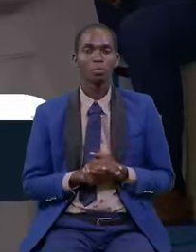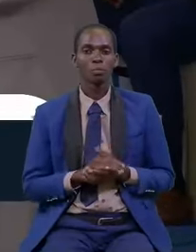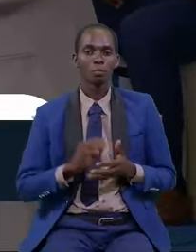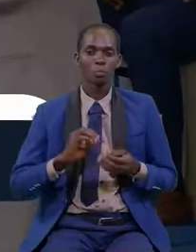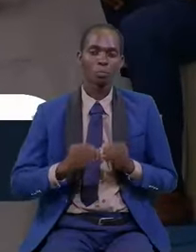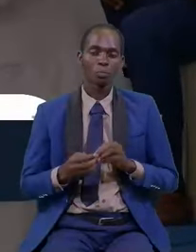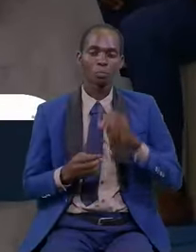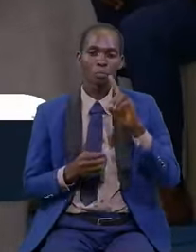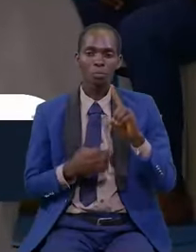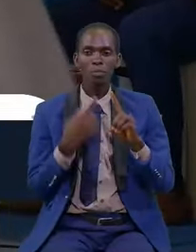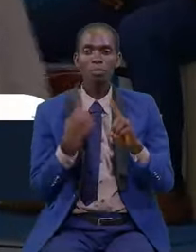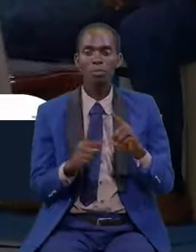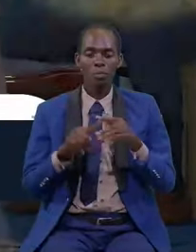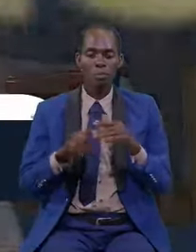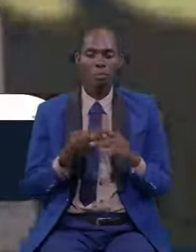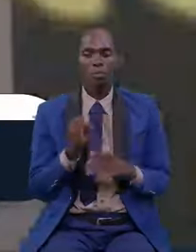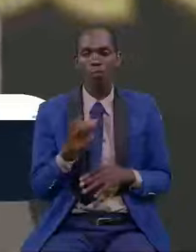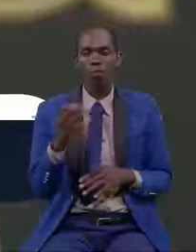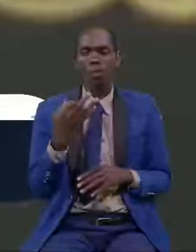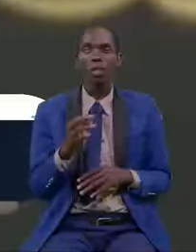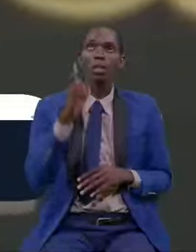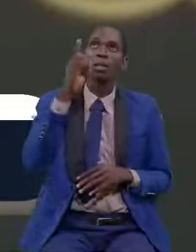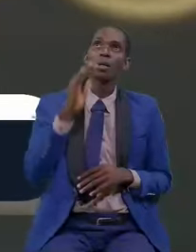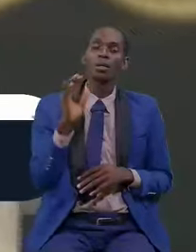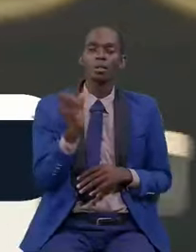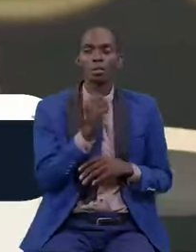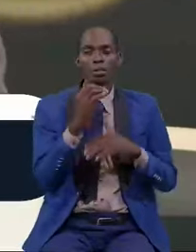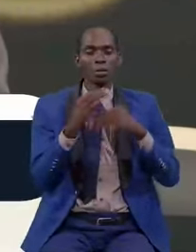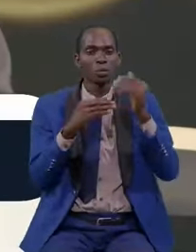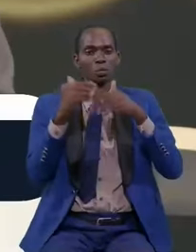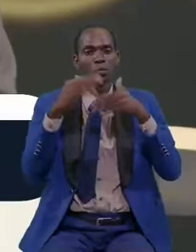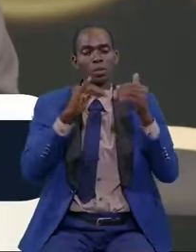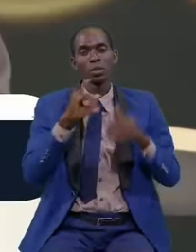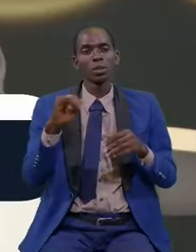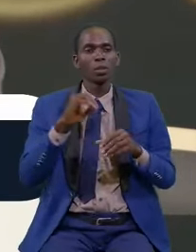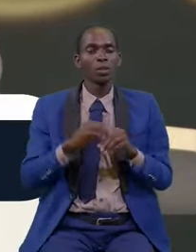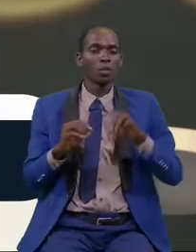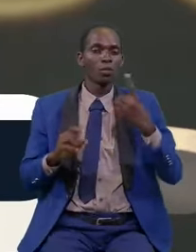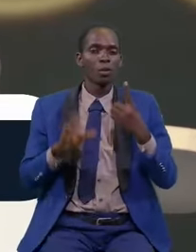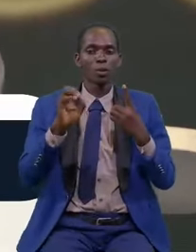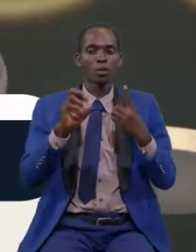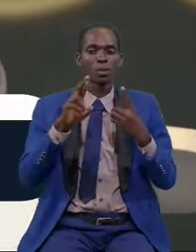ou le fondement de l'édifice de Dieu. Dans le